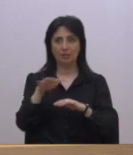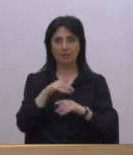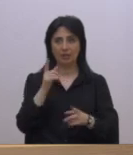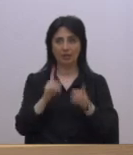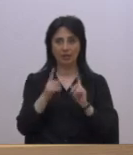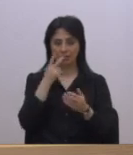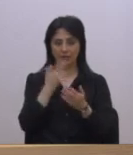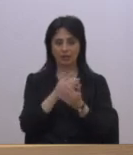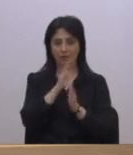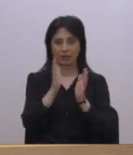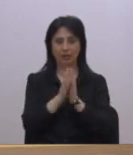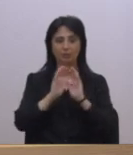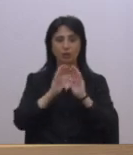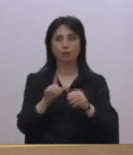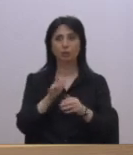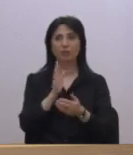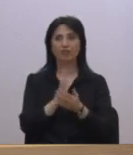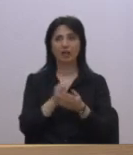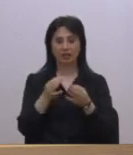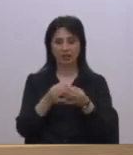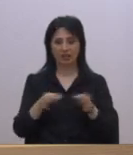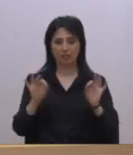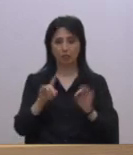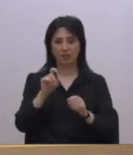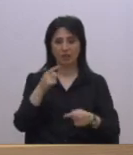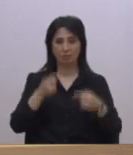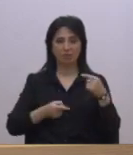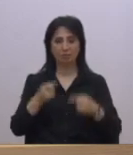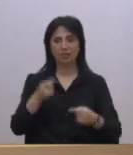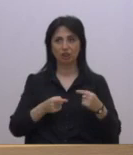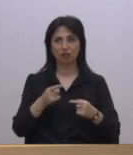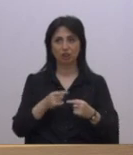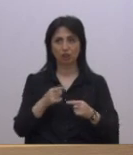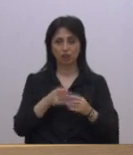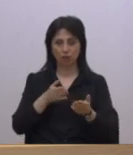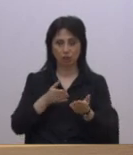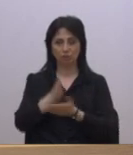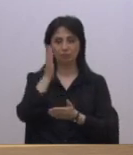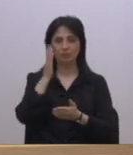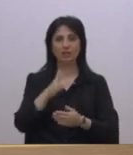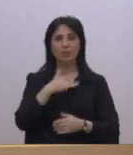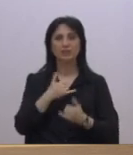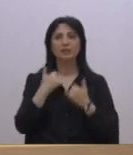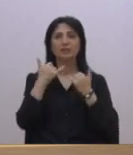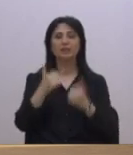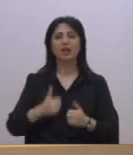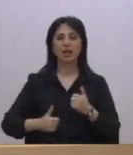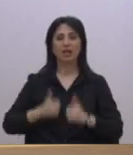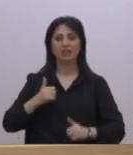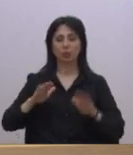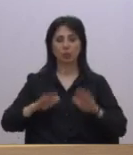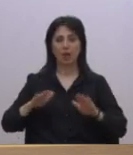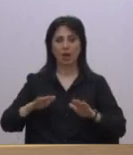ნამდვილად დაჩვენა მთელ მსოფლიოს რომ ვართ თავისუფლებისთვის მებრძოლი უდრეკიერი, რომელიც იმსახურებს ღირსეულ